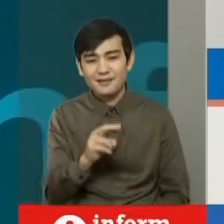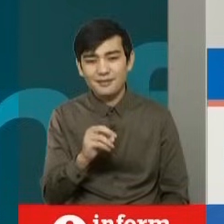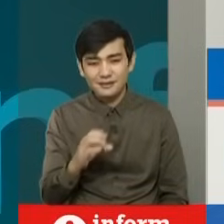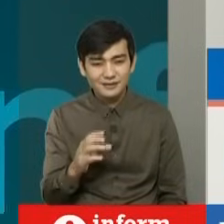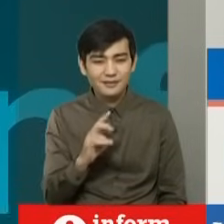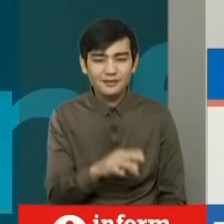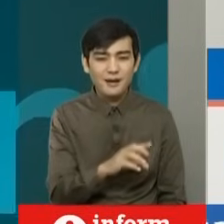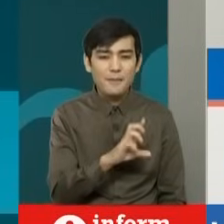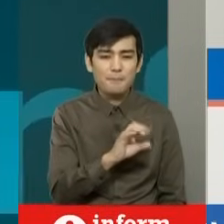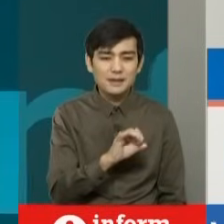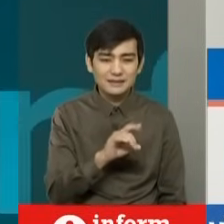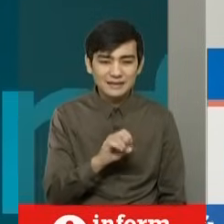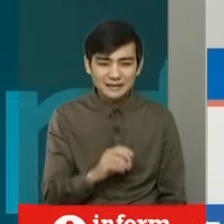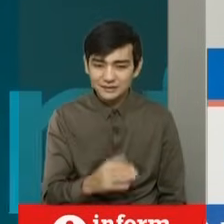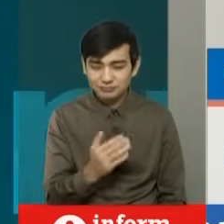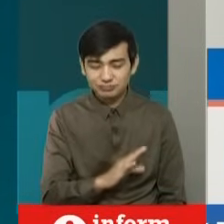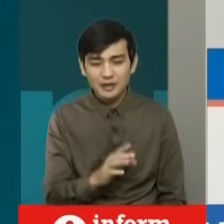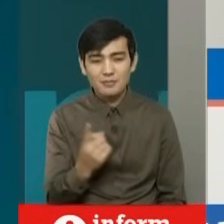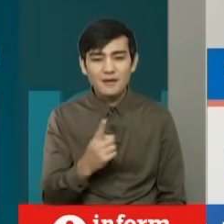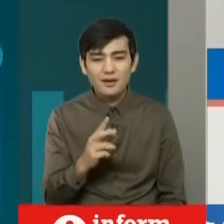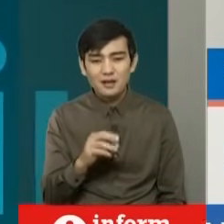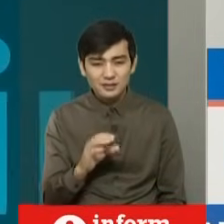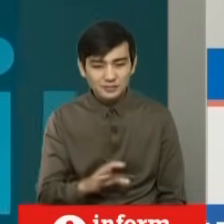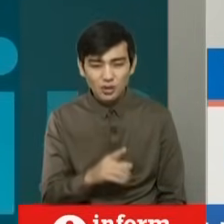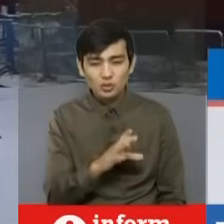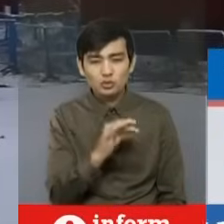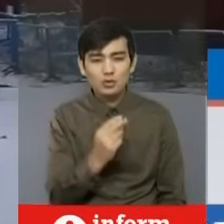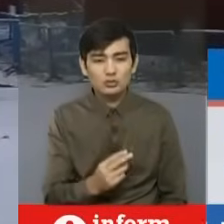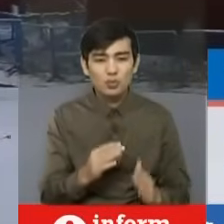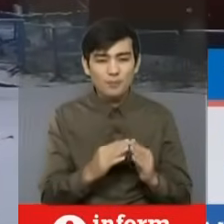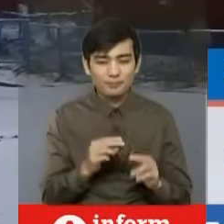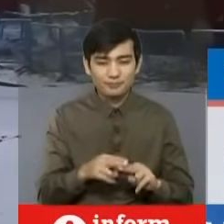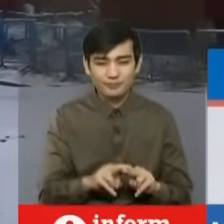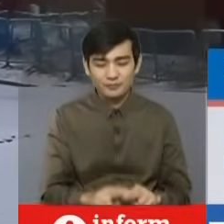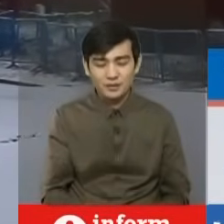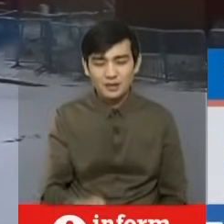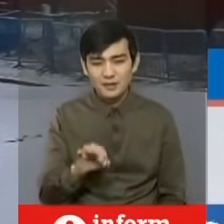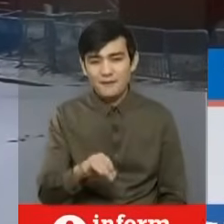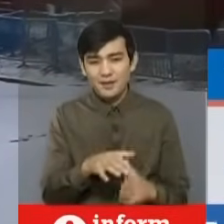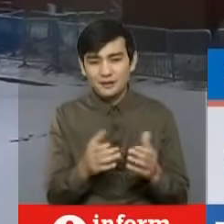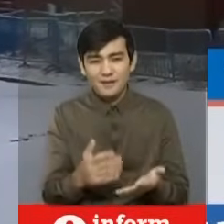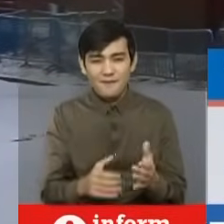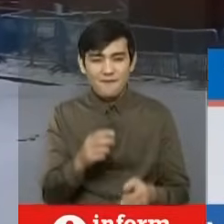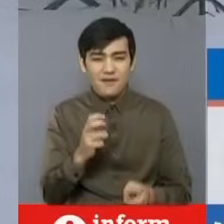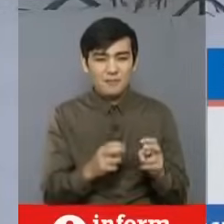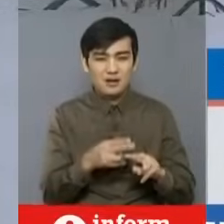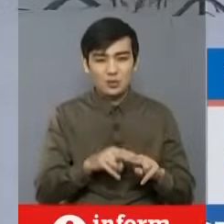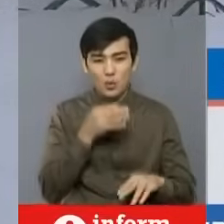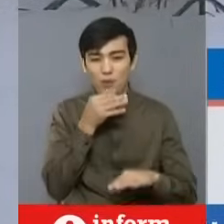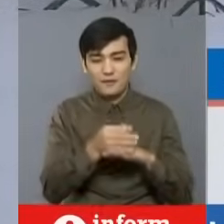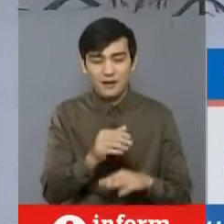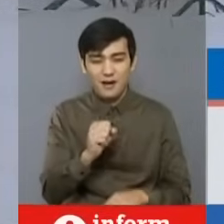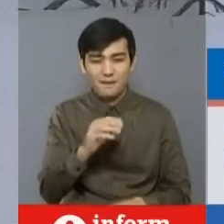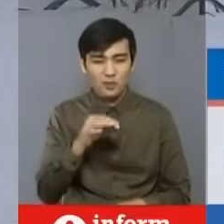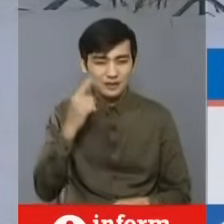бизнес жильё не первого класса жильё а именно социальное жильё есть у чиновников претензии к фирмам которые отвечали за авторский